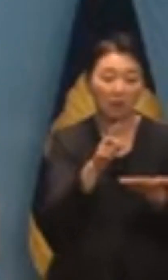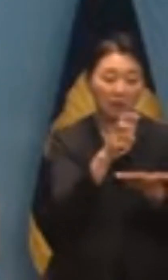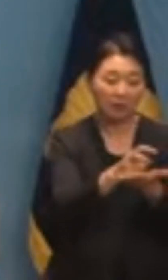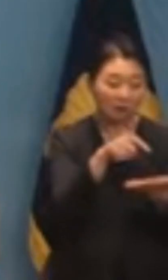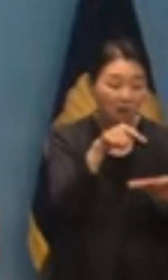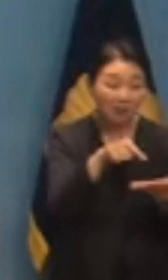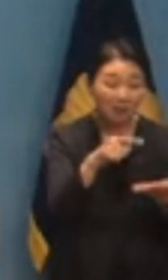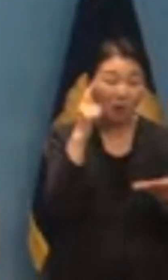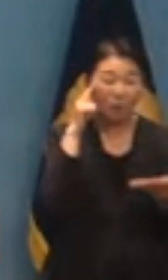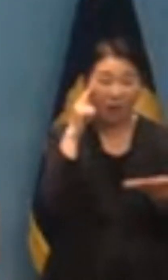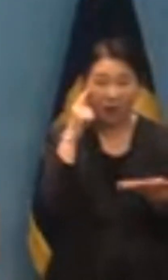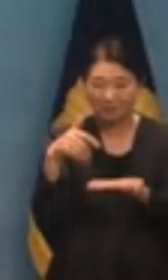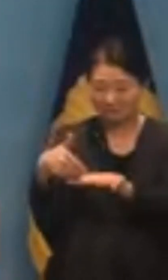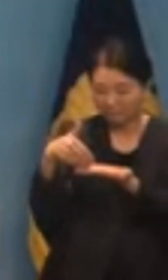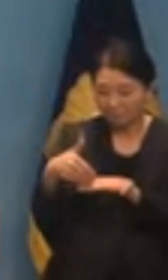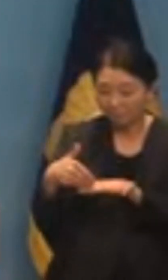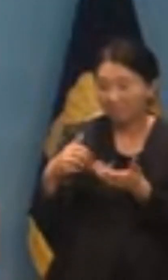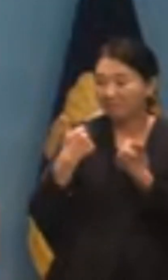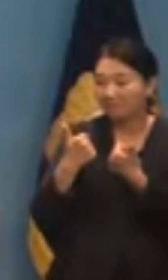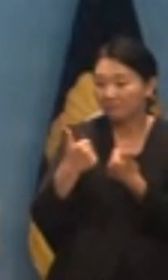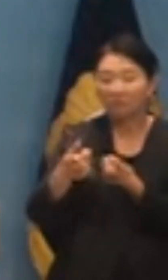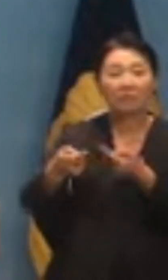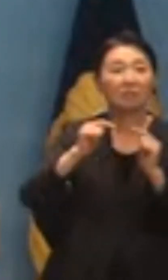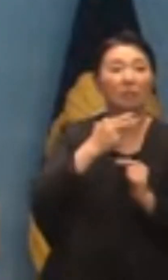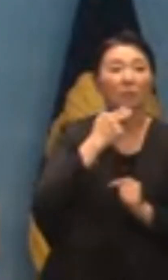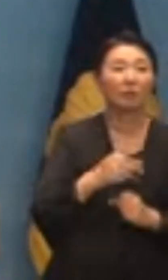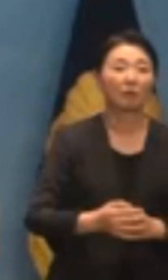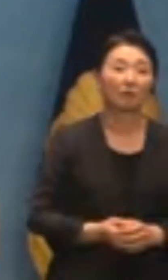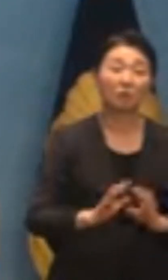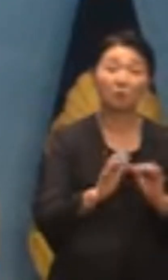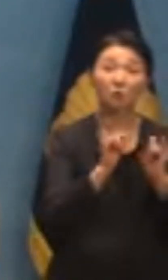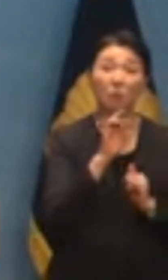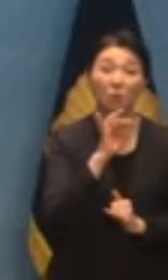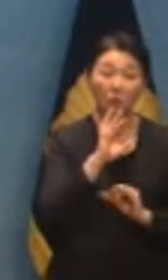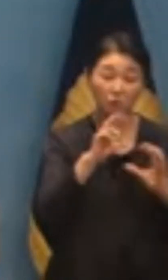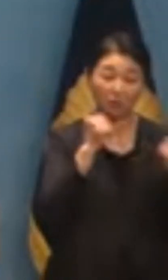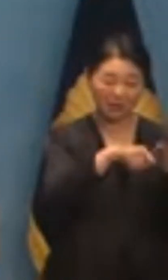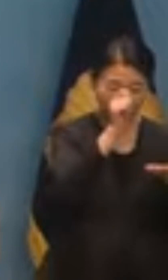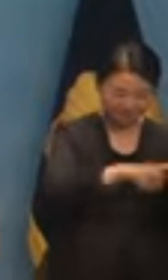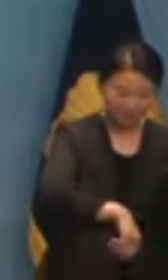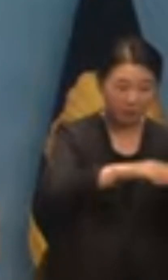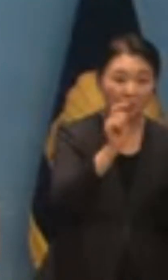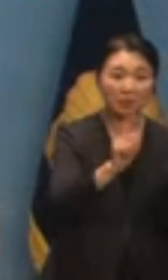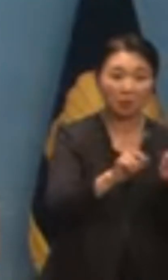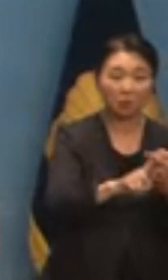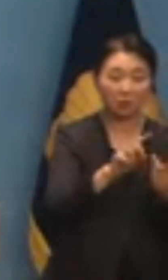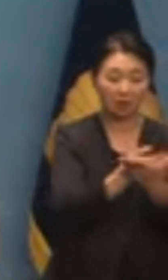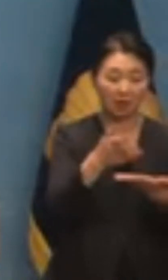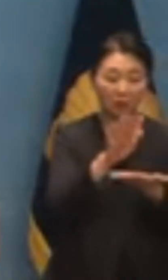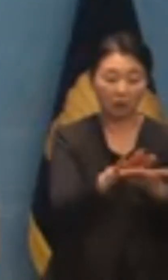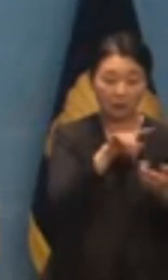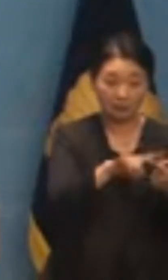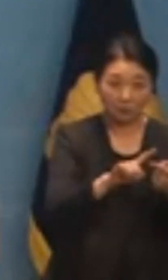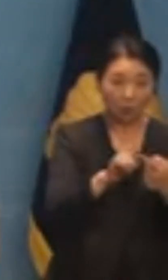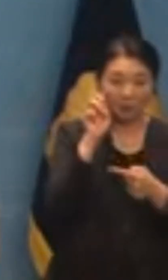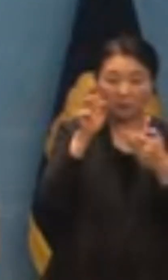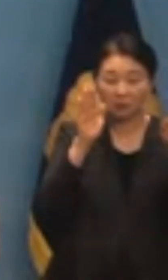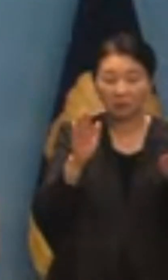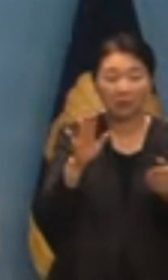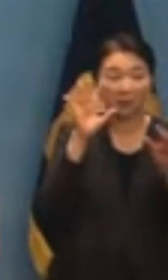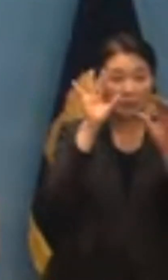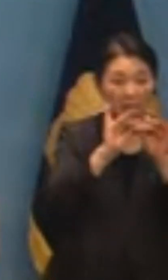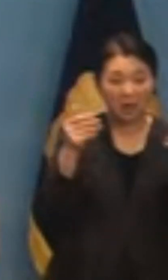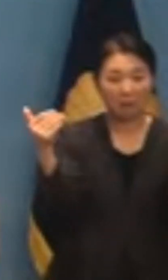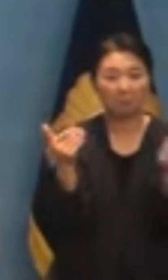대해 수기할 권한도 주지 않습니다. 국민은 오직 국회가 의결한 개헌안에 대해 30일 이내